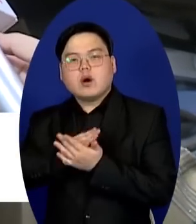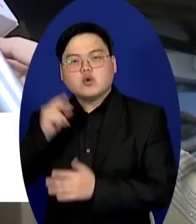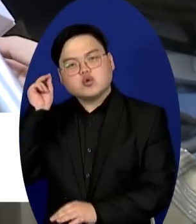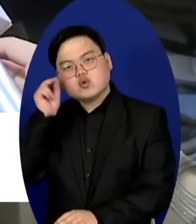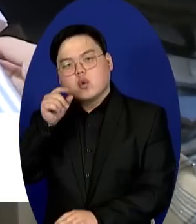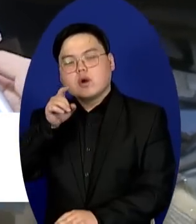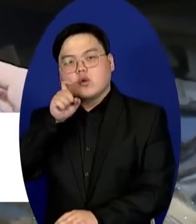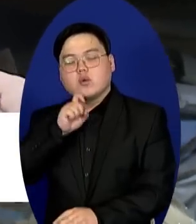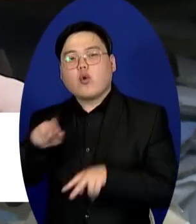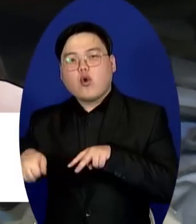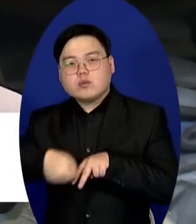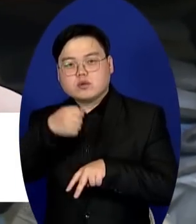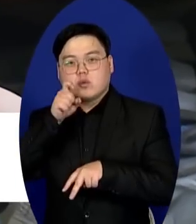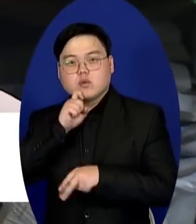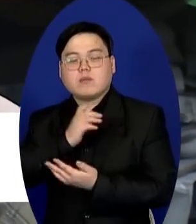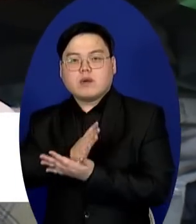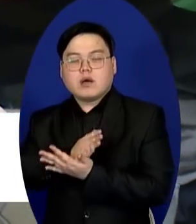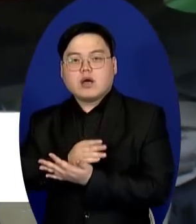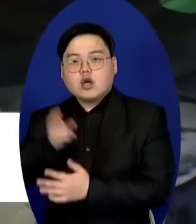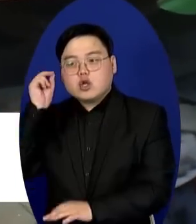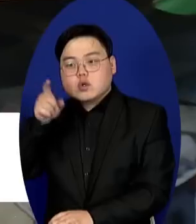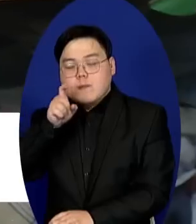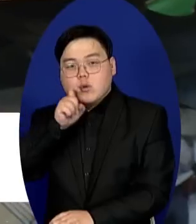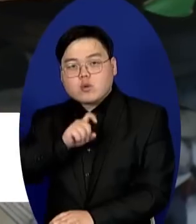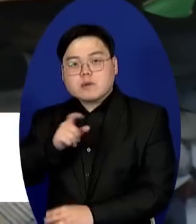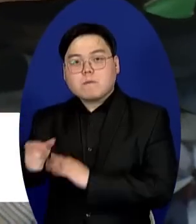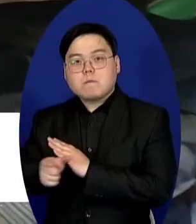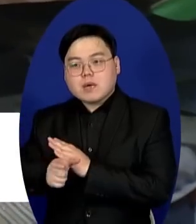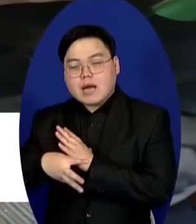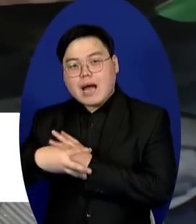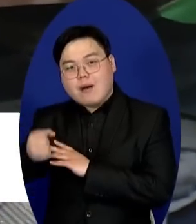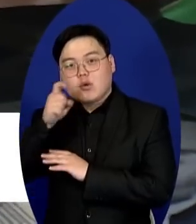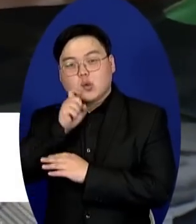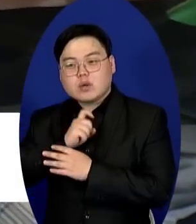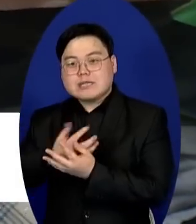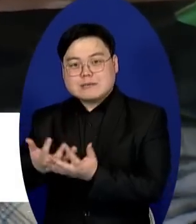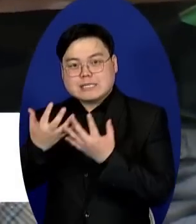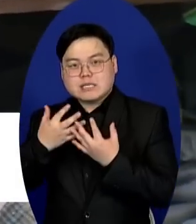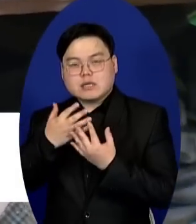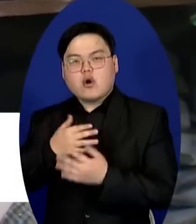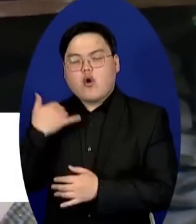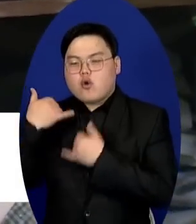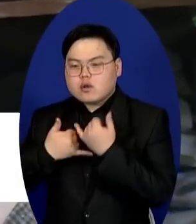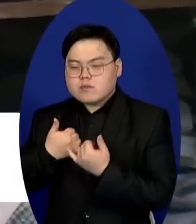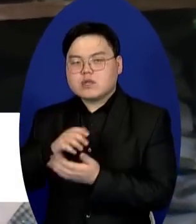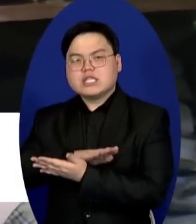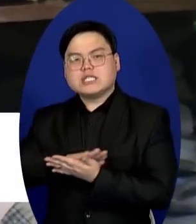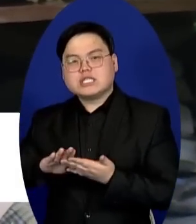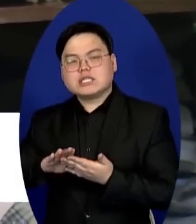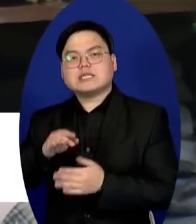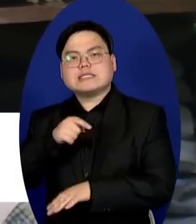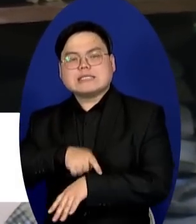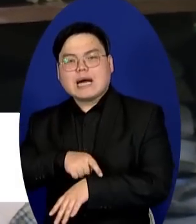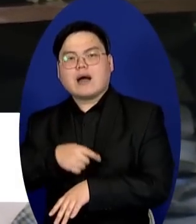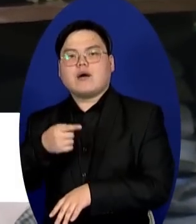ээ. Сурах гээд хүрээд ирж байгаа залуучуудаа бол би одоо бүр уламжлалт даргаас нь орчин цаг руу яаж орох вэ?